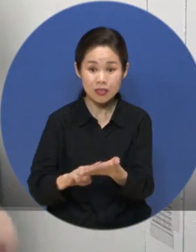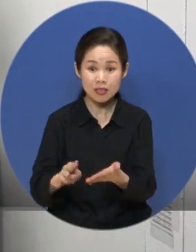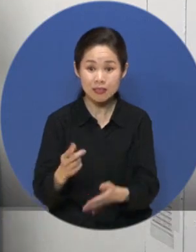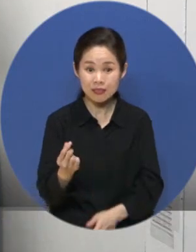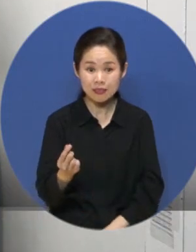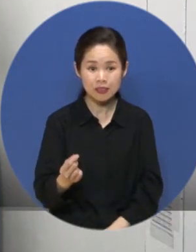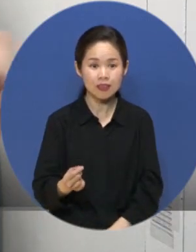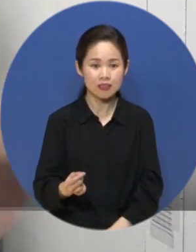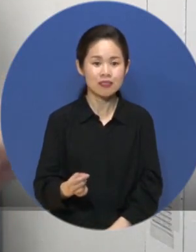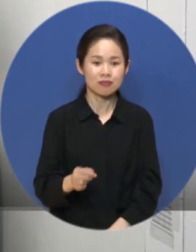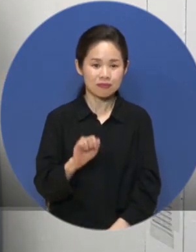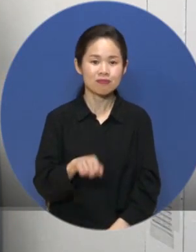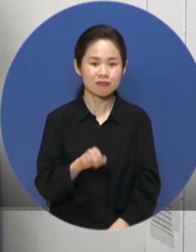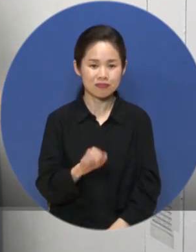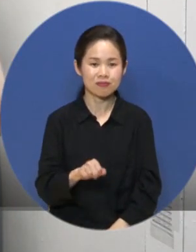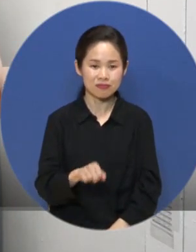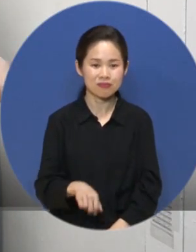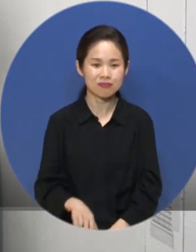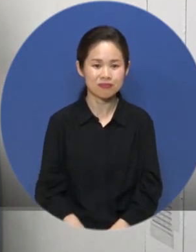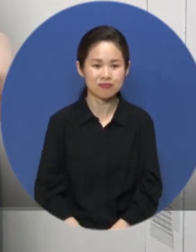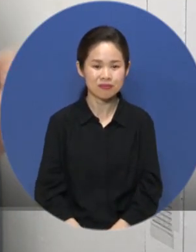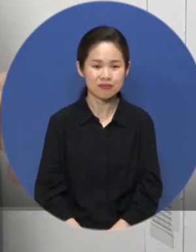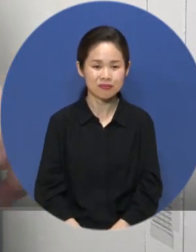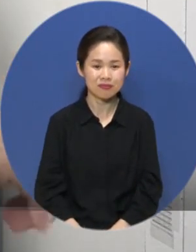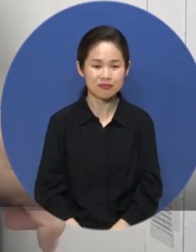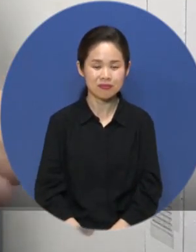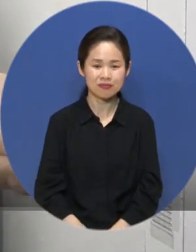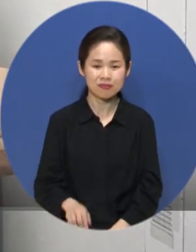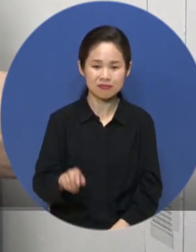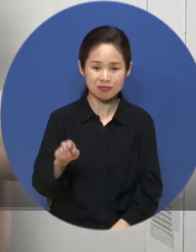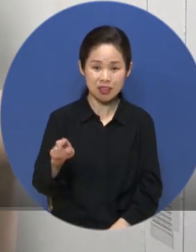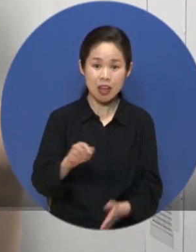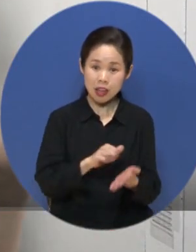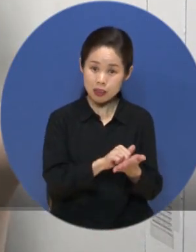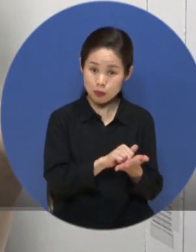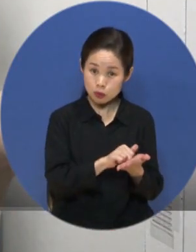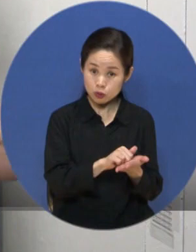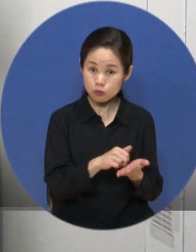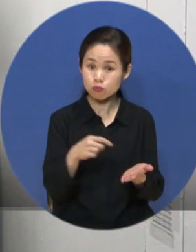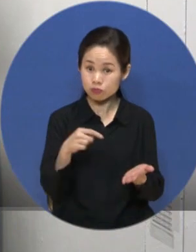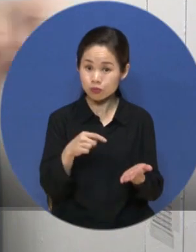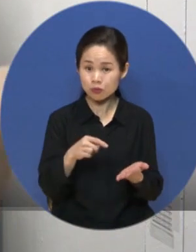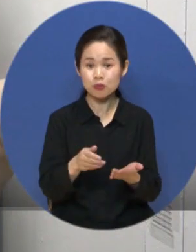같이 같이 그림 그리는 거니까